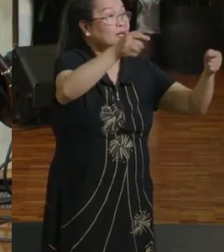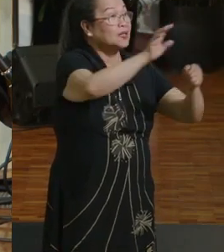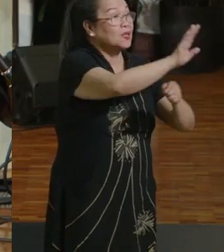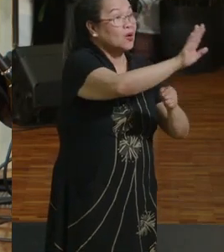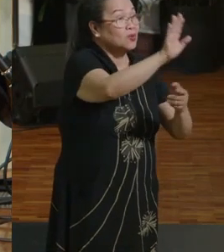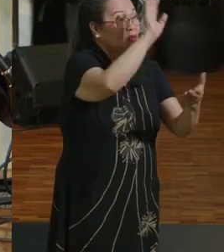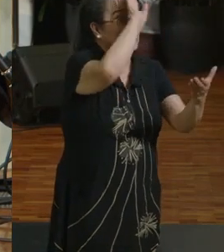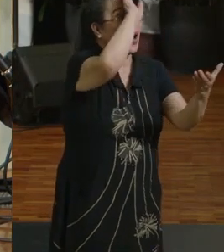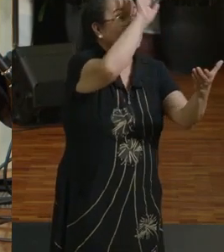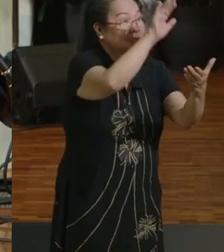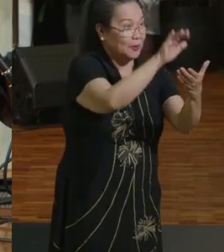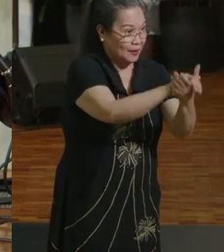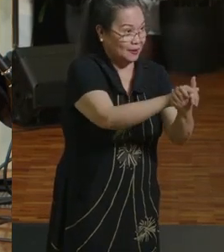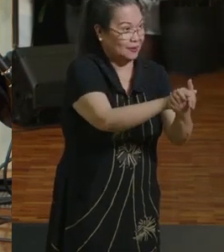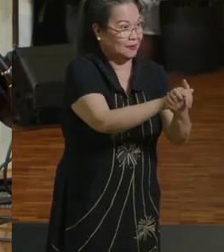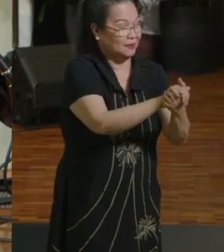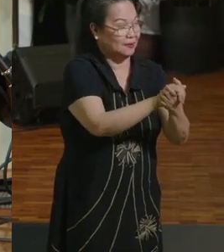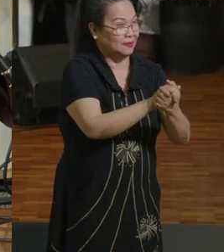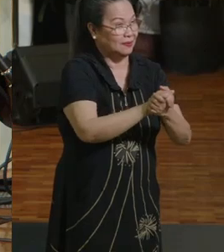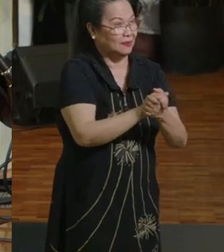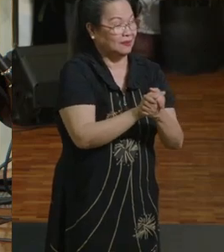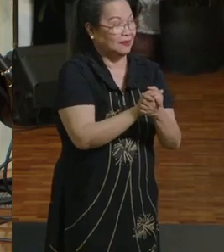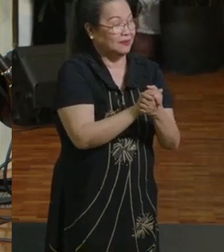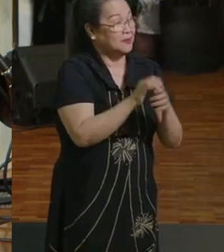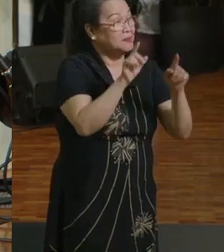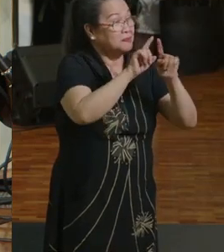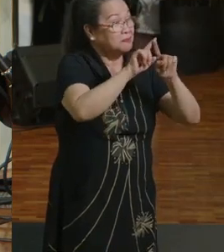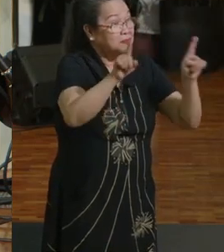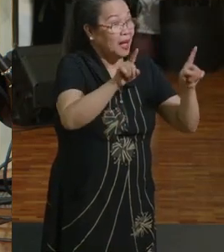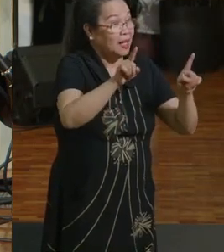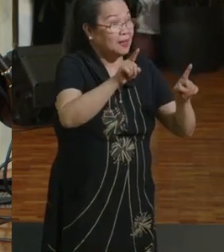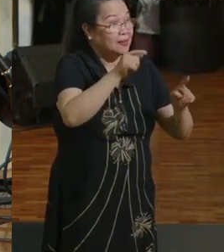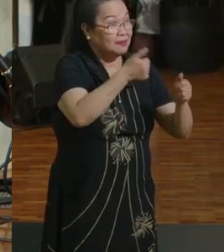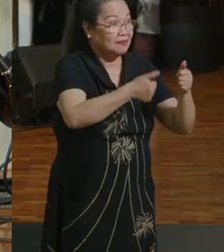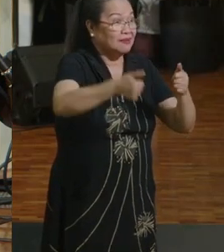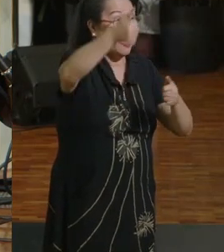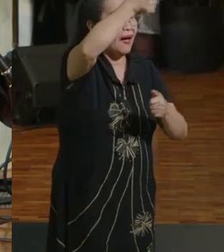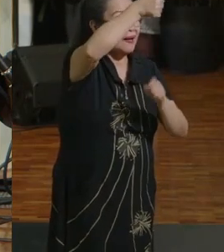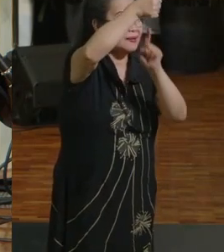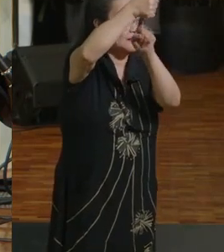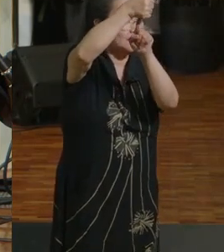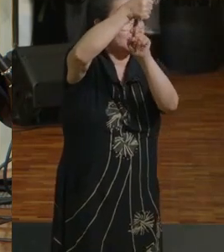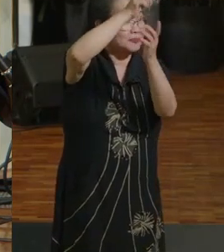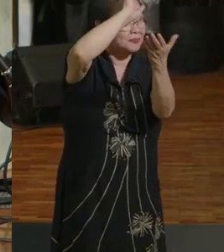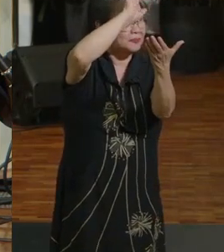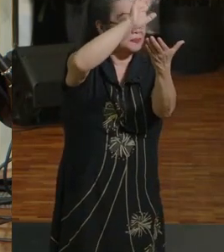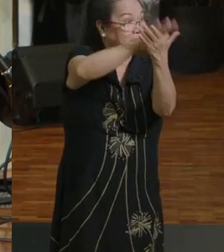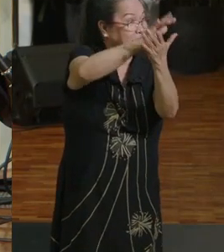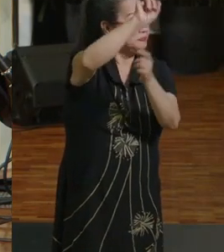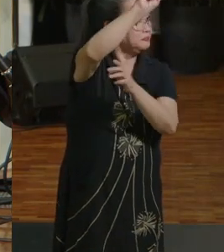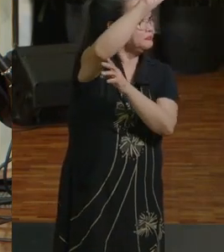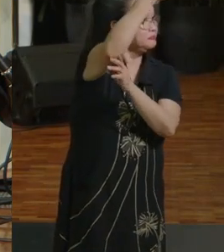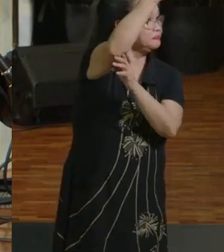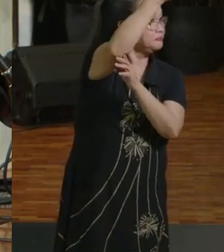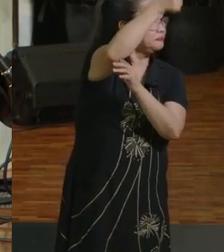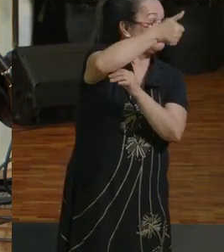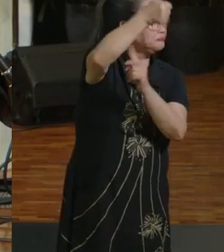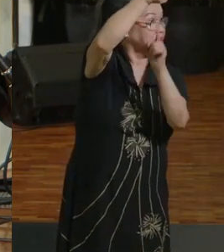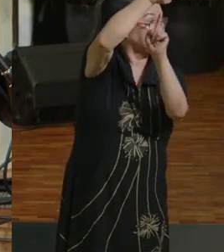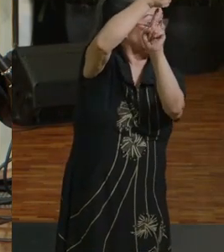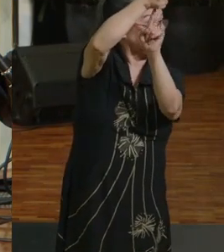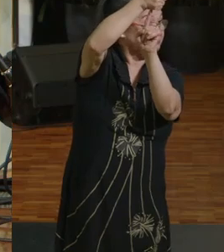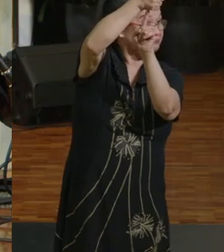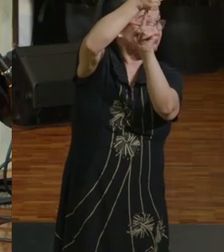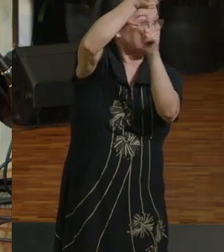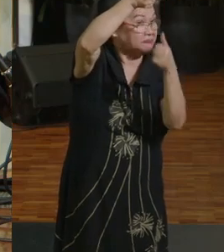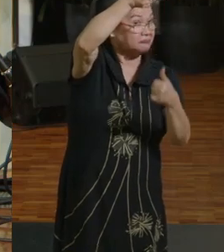your husband. But he shall rule over you. Nakikita niyo yung tension dun